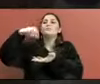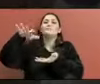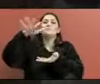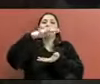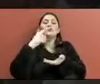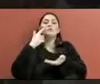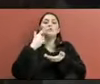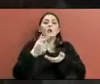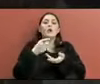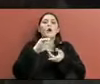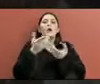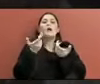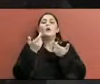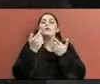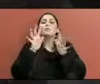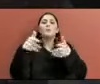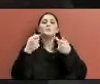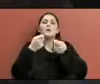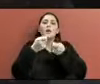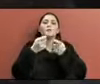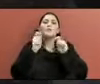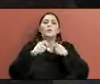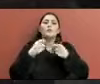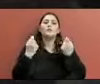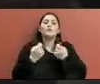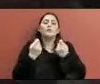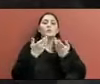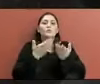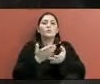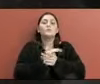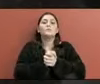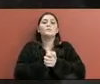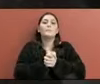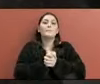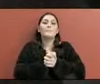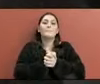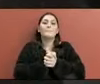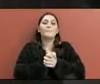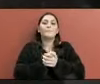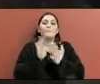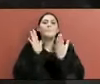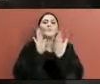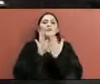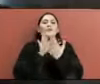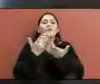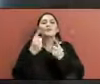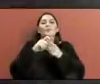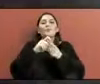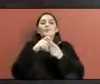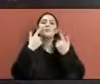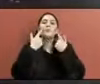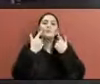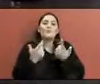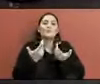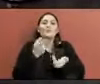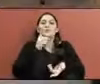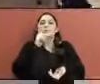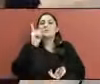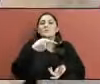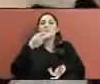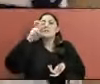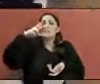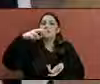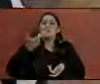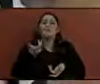sağlıyoruz. Bu noktada literatürde şöyle geçiyor aslında. Yaklaşık nüfusun %8'i ile